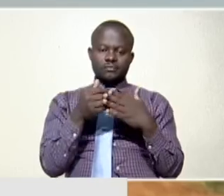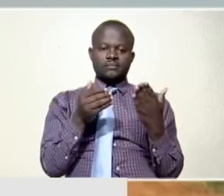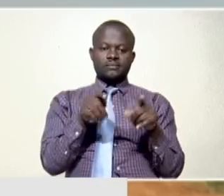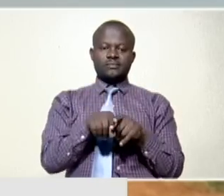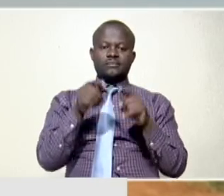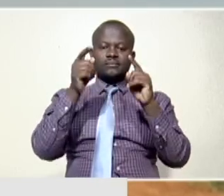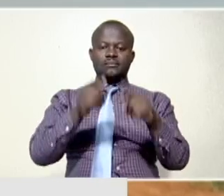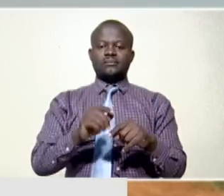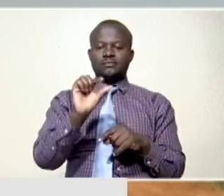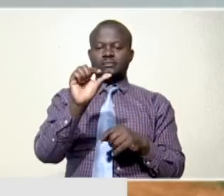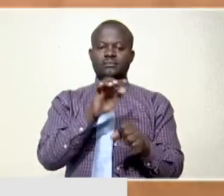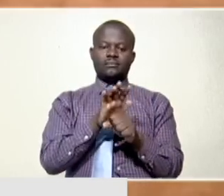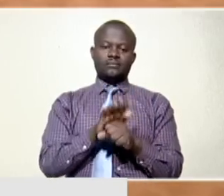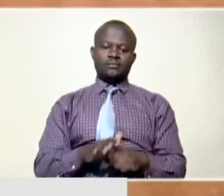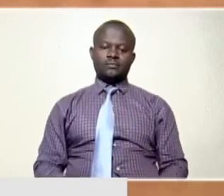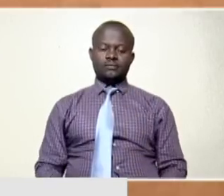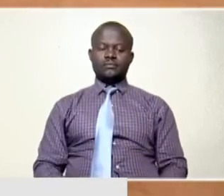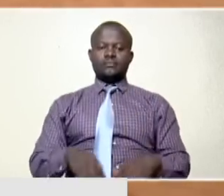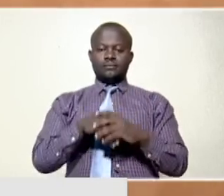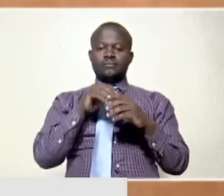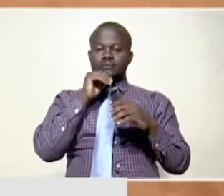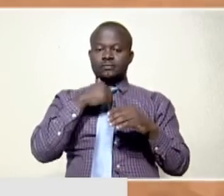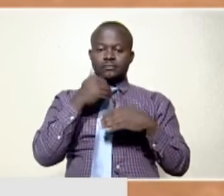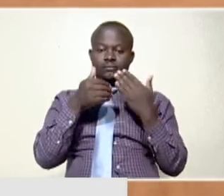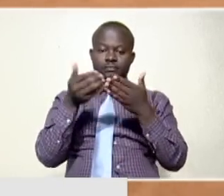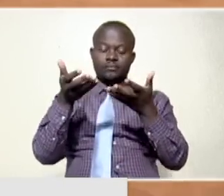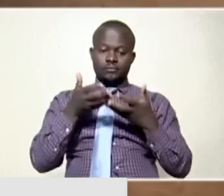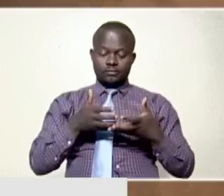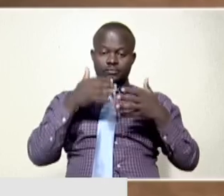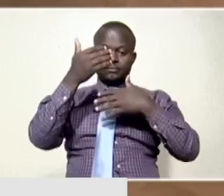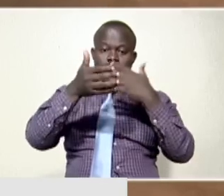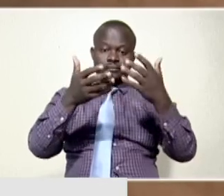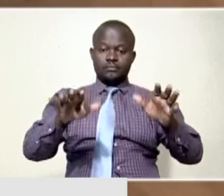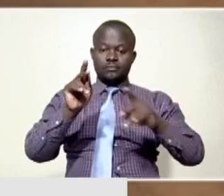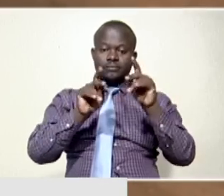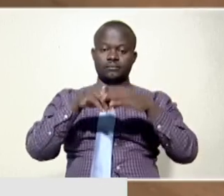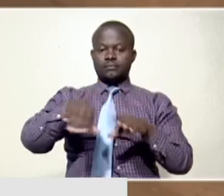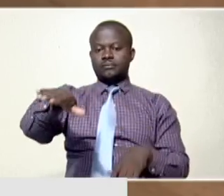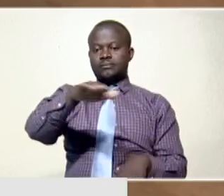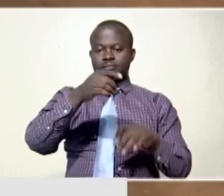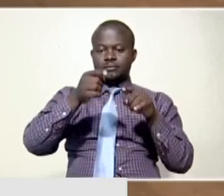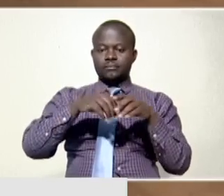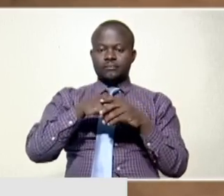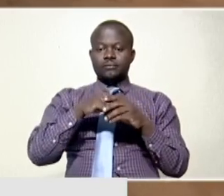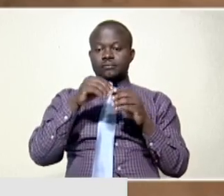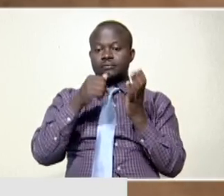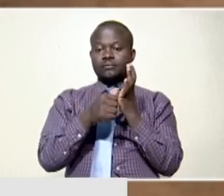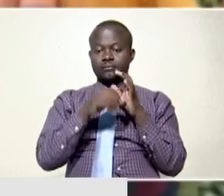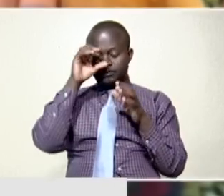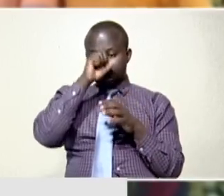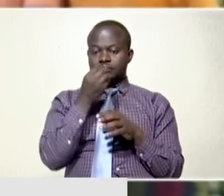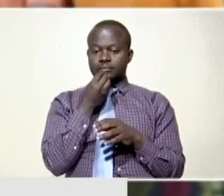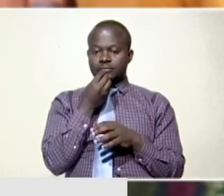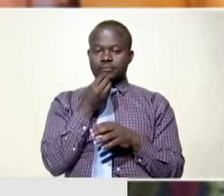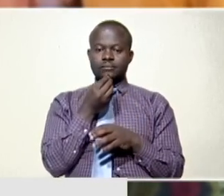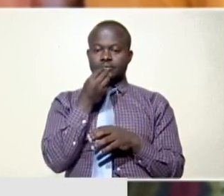zizana n'akintu zizana n'ishi cyane muri uko kutagira icyo bazana hakuno birangira abaturage bahano inyabitikiri bisanze mu ihurizo ryo kubura ibiribwa